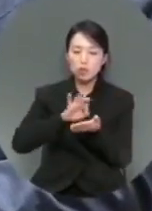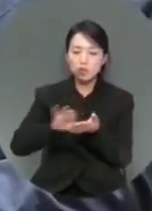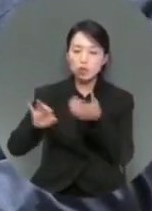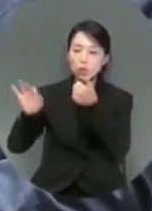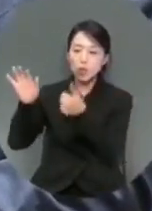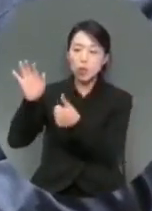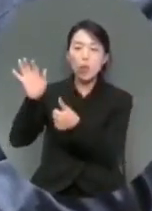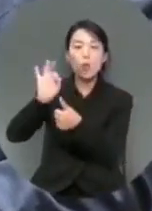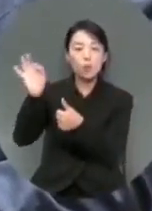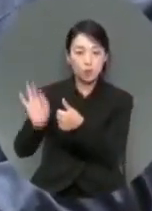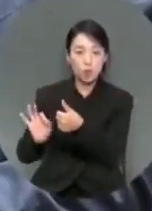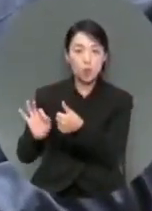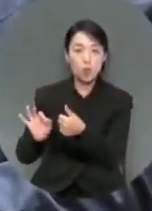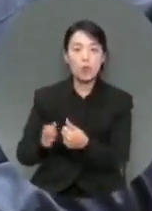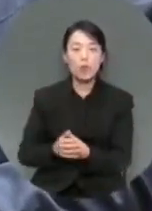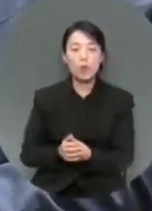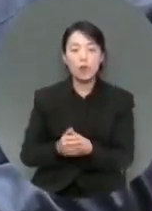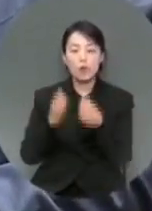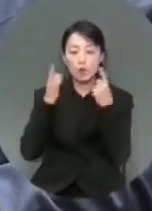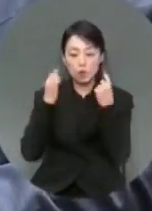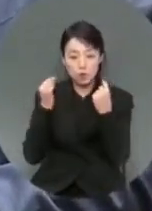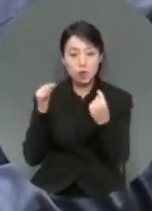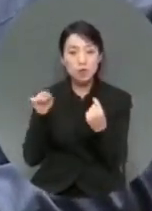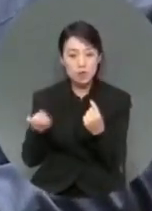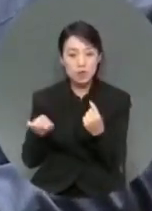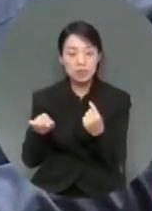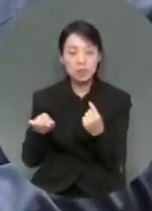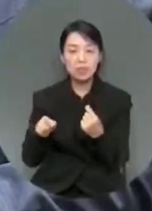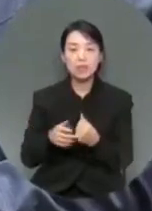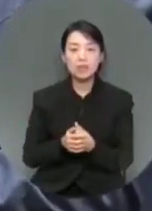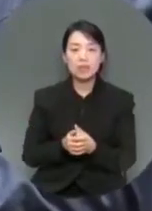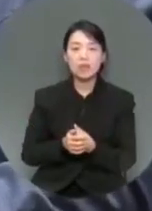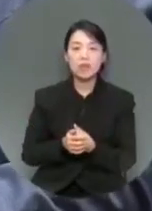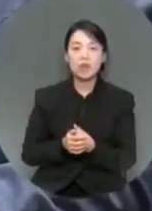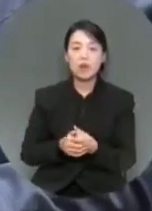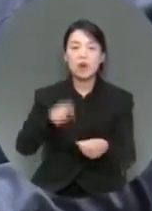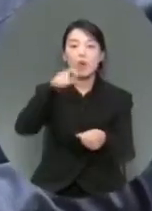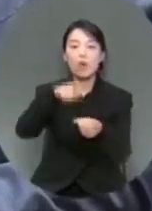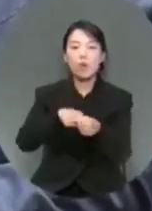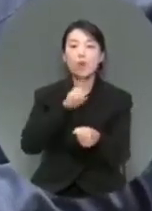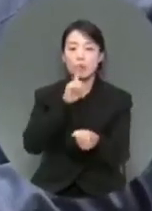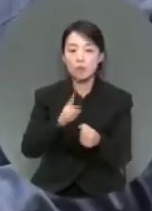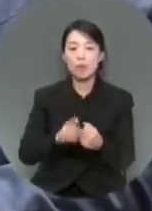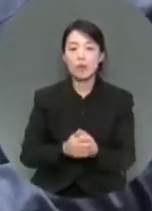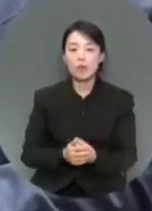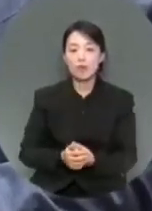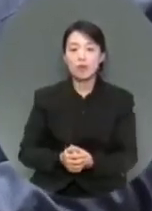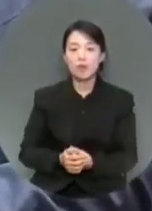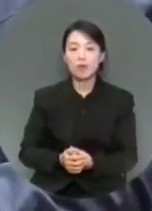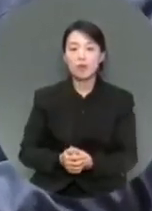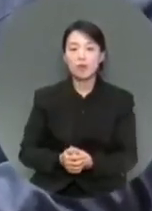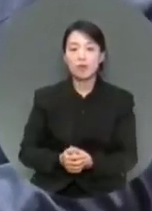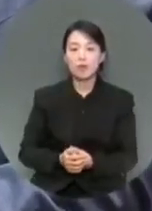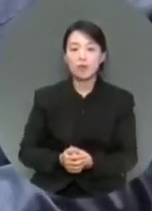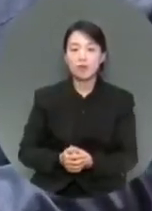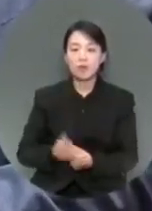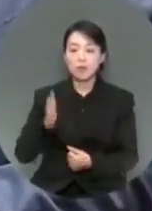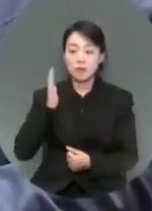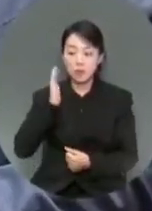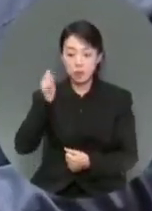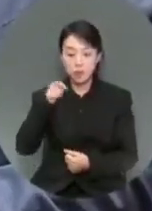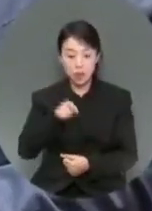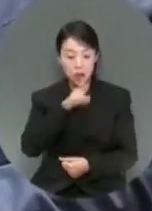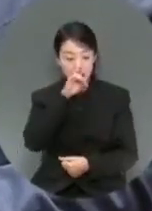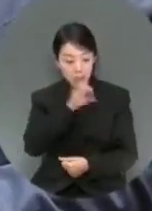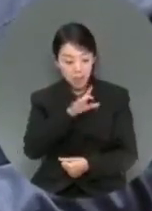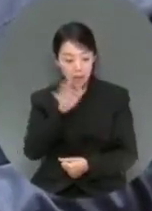5%까지 유지하는 것이 말하자면 국정 과제이다, 목표다 이렇게 얘기했습니다. 대통령이 그걸 또안 된다고 얘기하지도 않았어요.